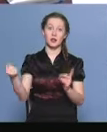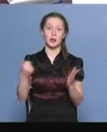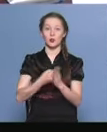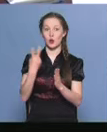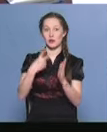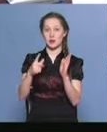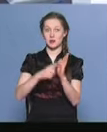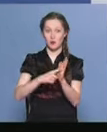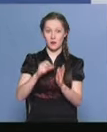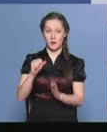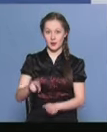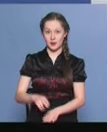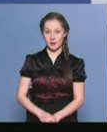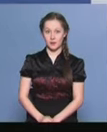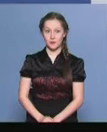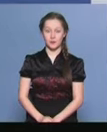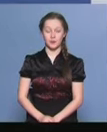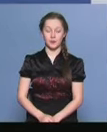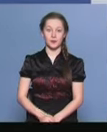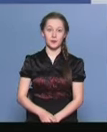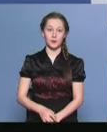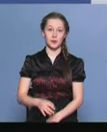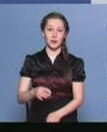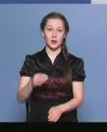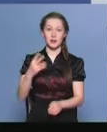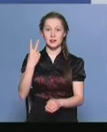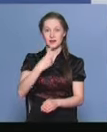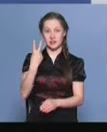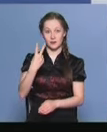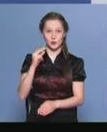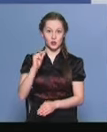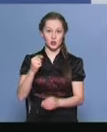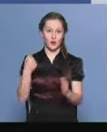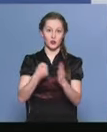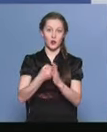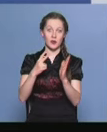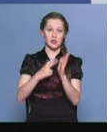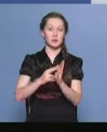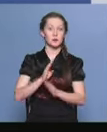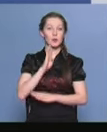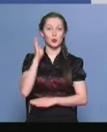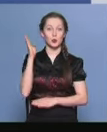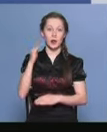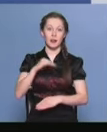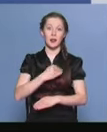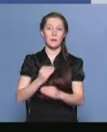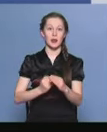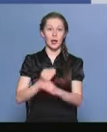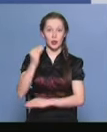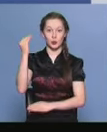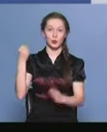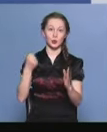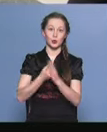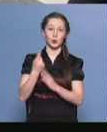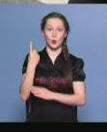27 апреля. Где-то с 22 часов до 8 часов утра мы эту температуру доведем до